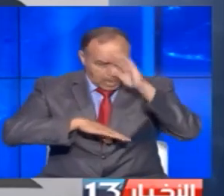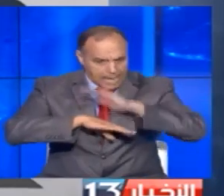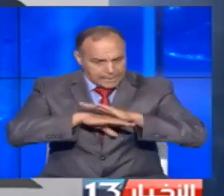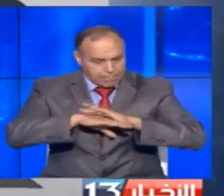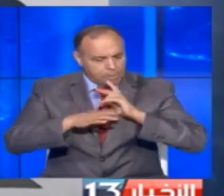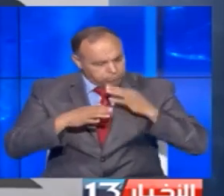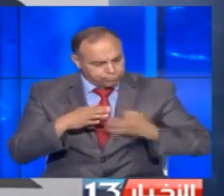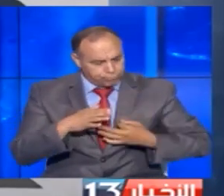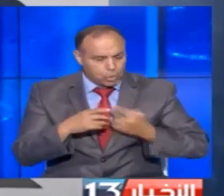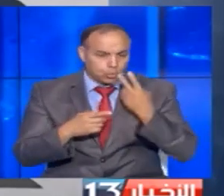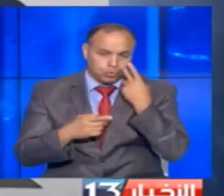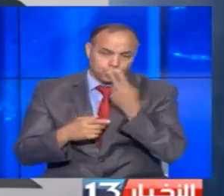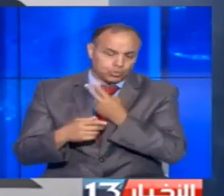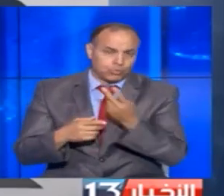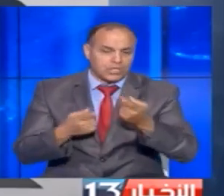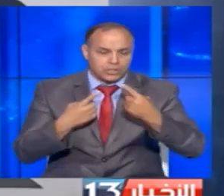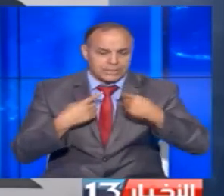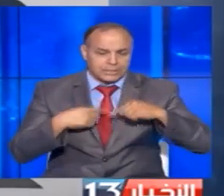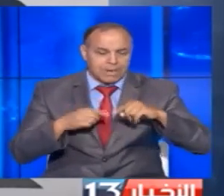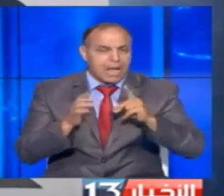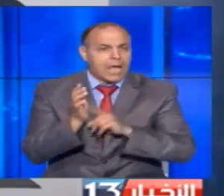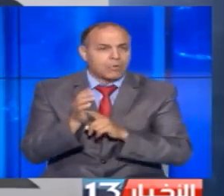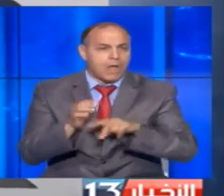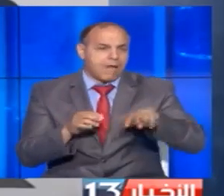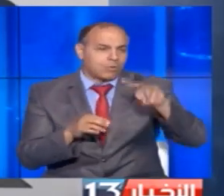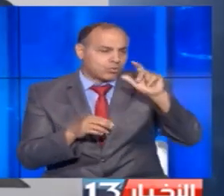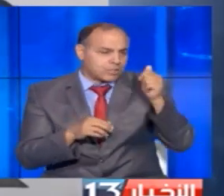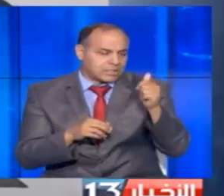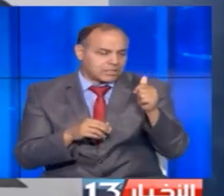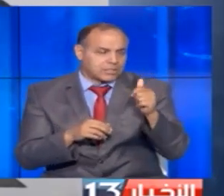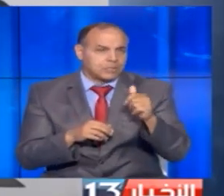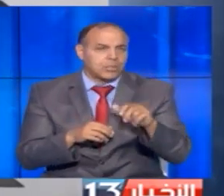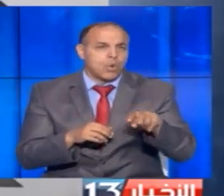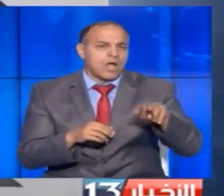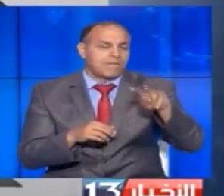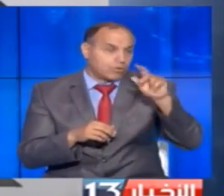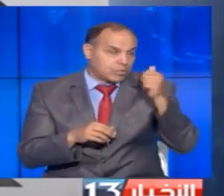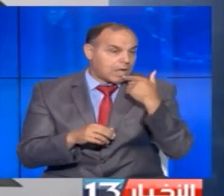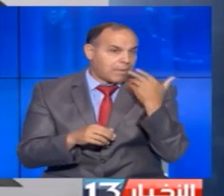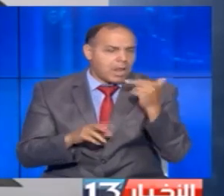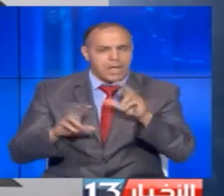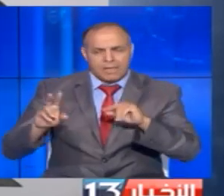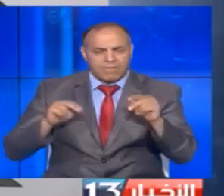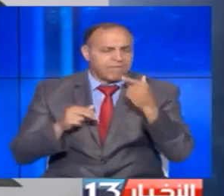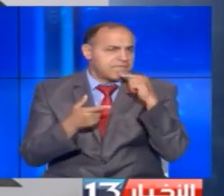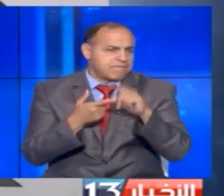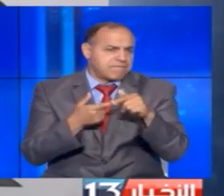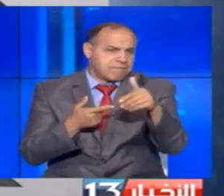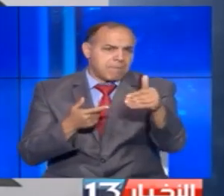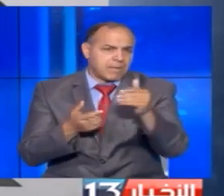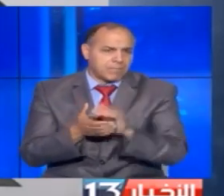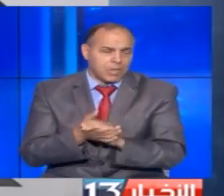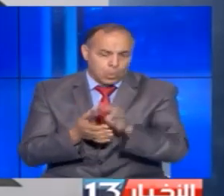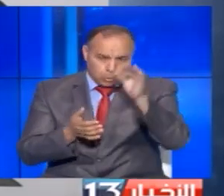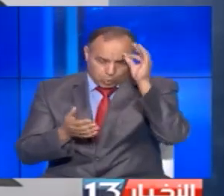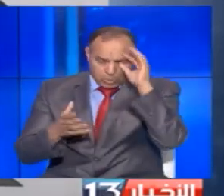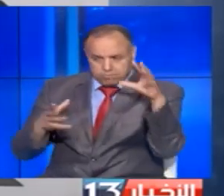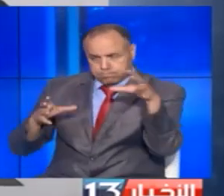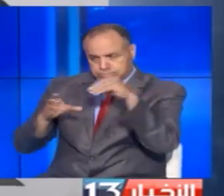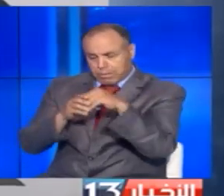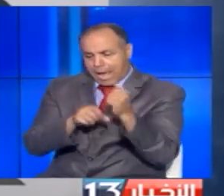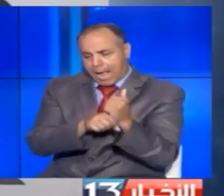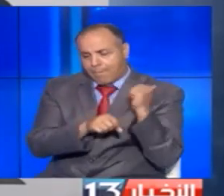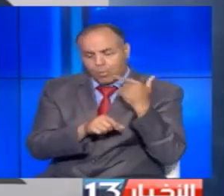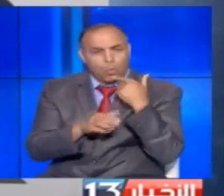غير جسد عبر القانون 2016 2016 كيف كيف يعني ال اه تونس نظمت عمليه